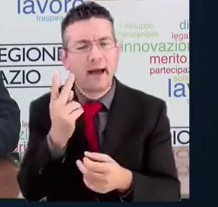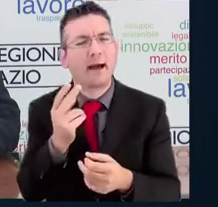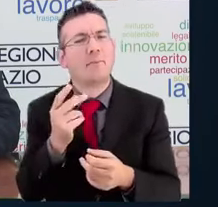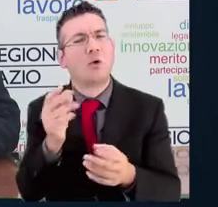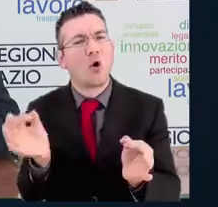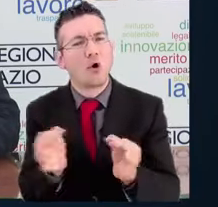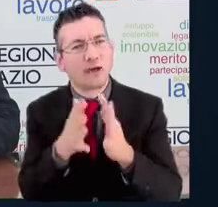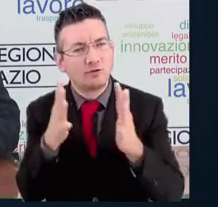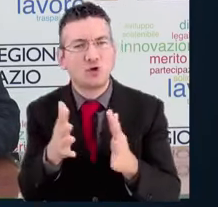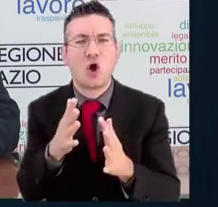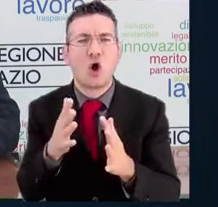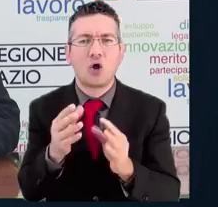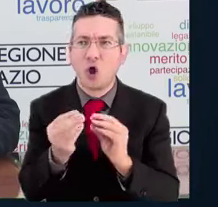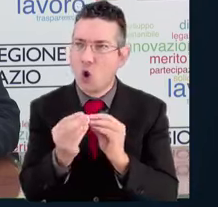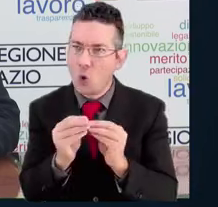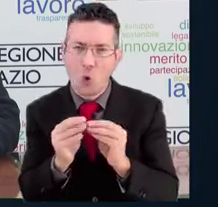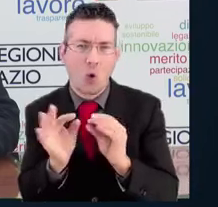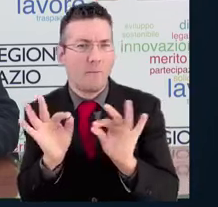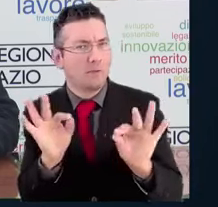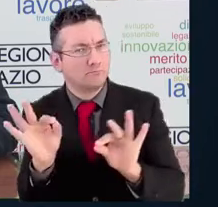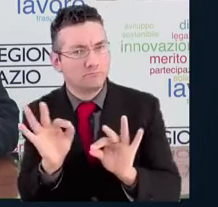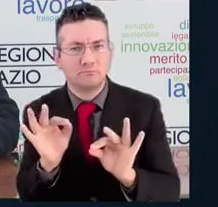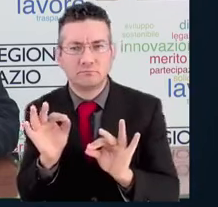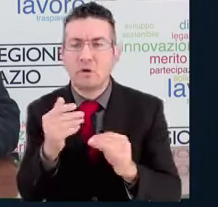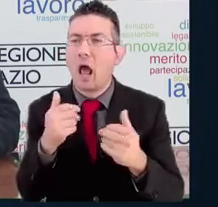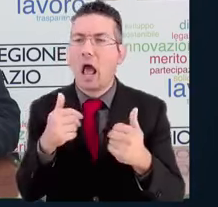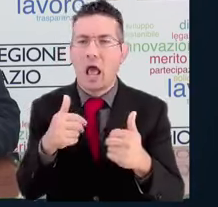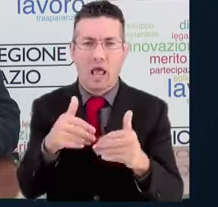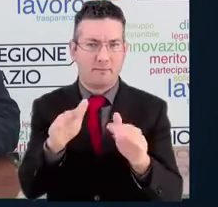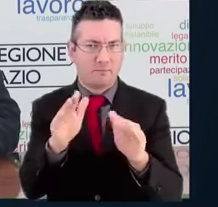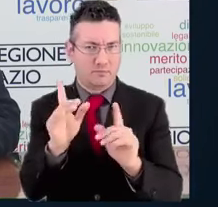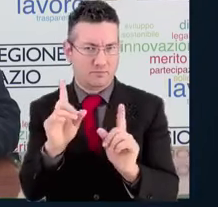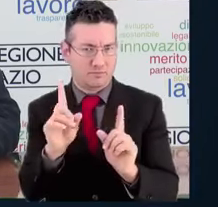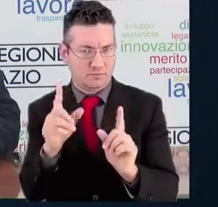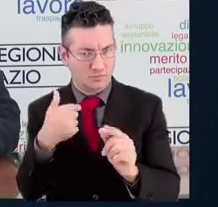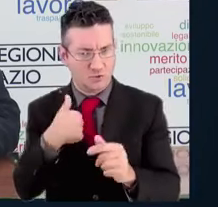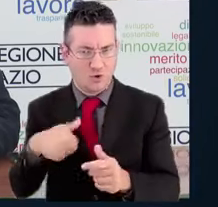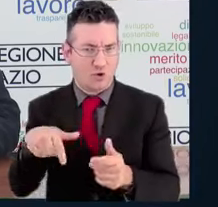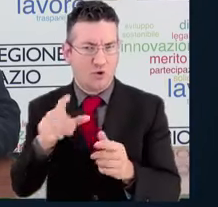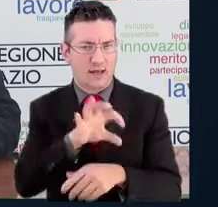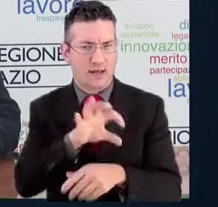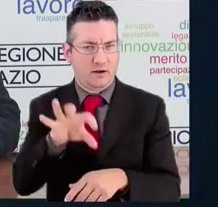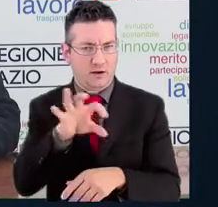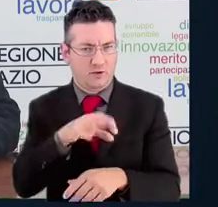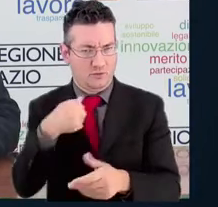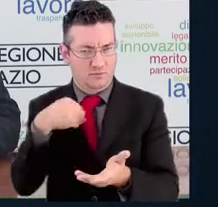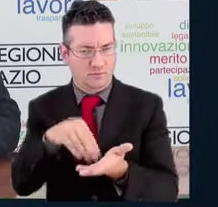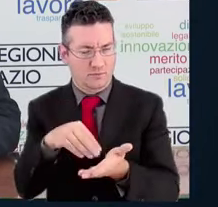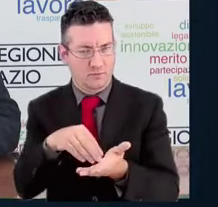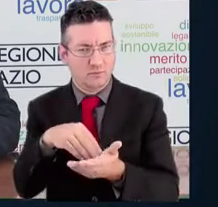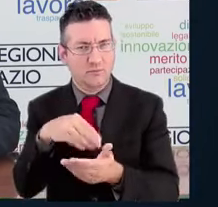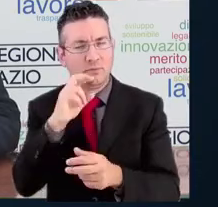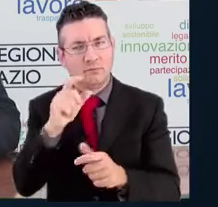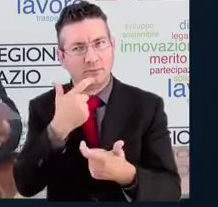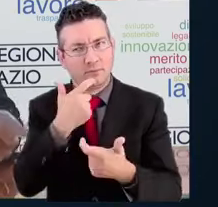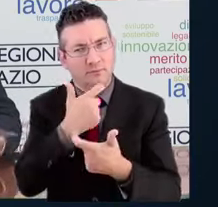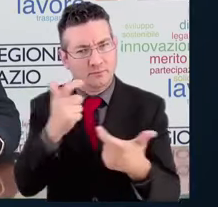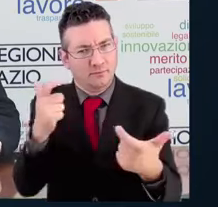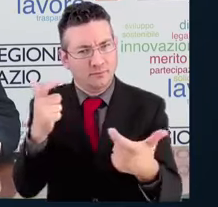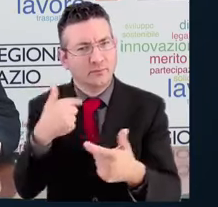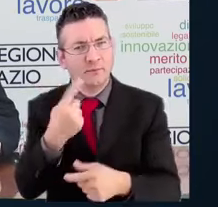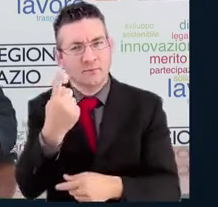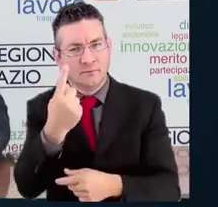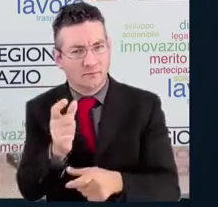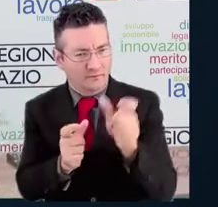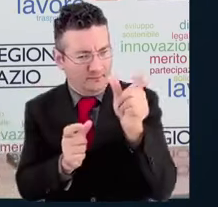lasciamo nulla di intentato ecco come come regione ovviamente noi ci siamo e raccogliamo il grido d'allarme anche se di una sola persona di